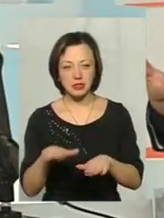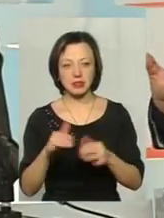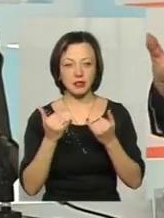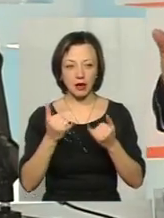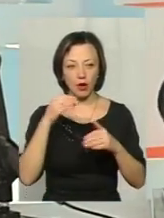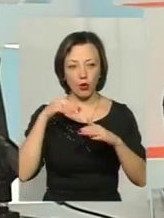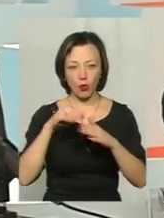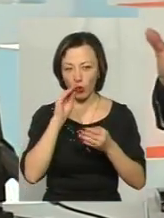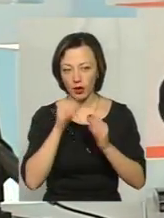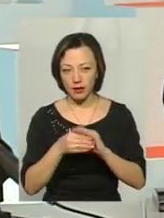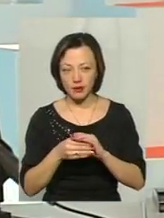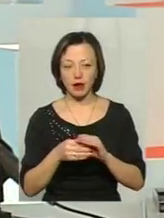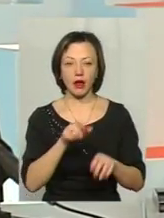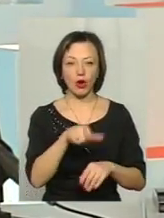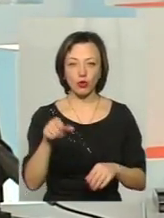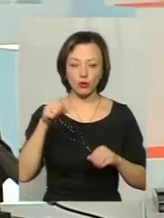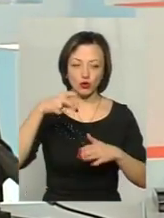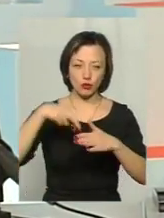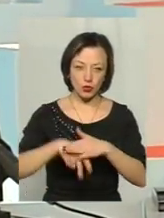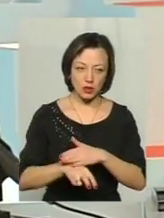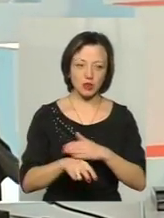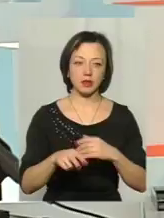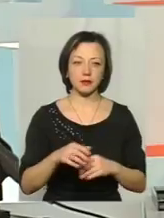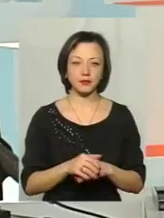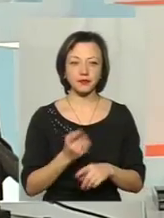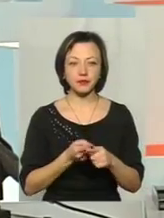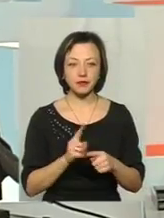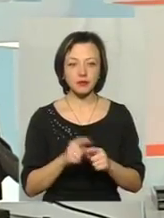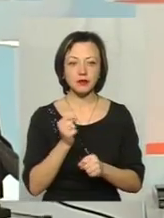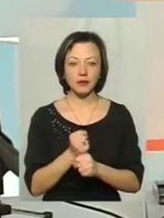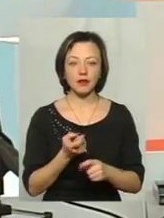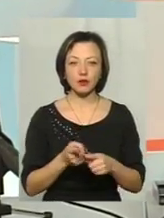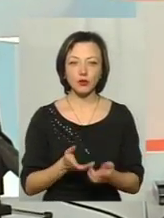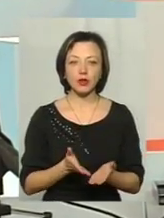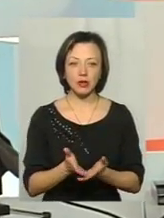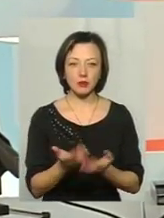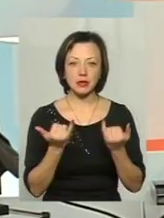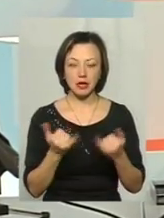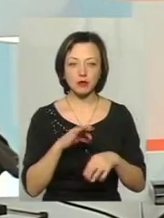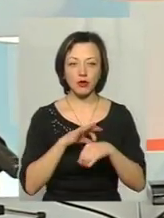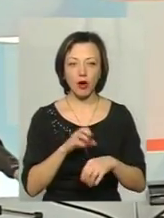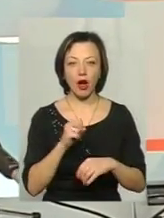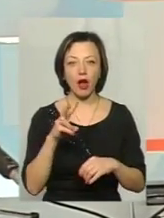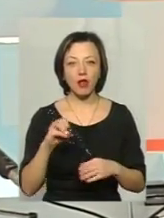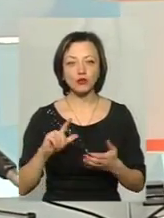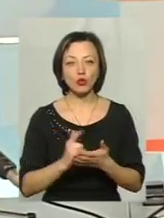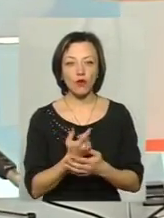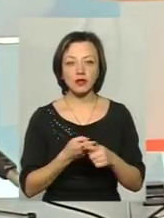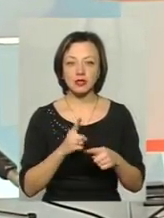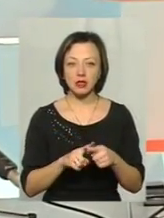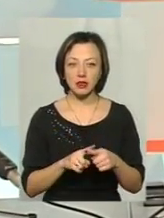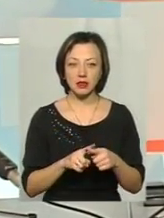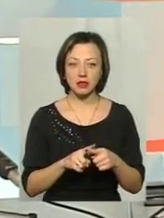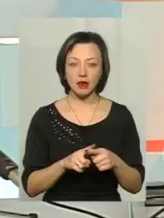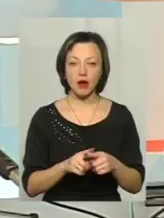люди, люди можуть спуститися, тобто дана робота в цьому напрямку зараз проводиться. Але знову це таке, я